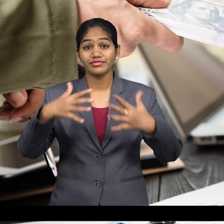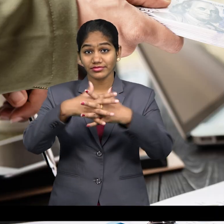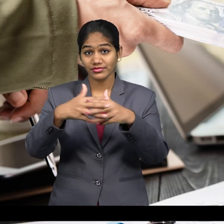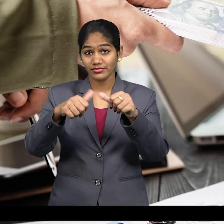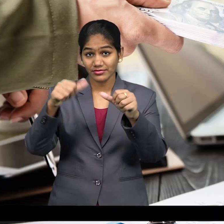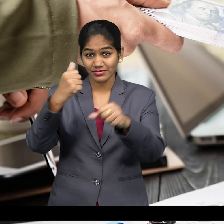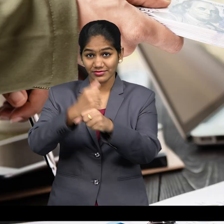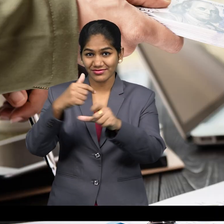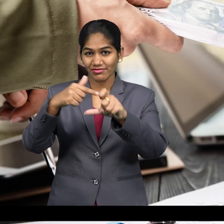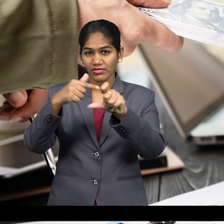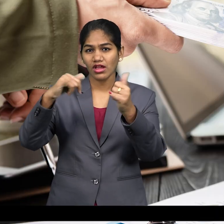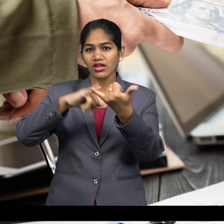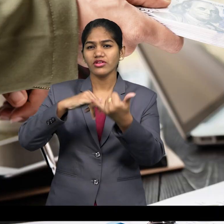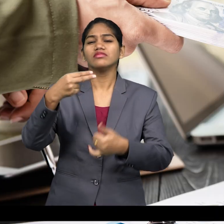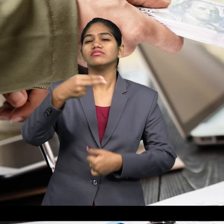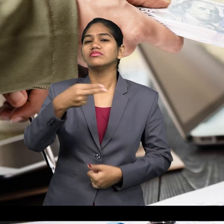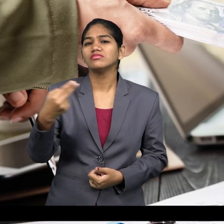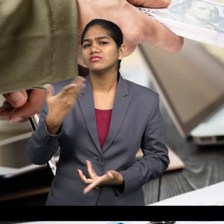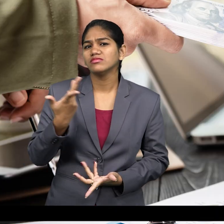वेतन